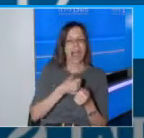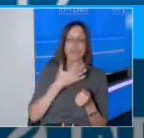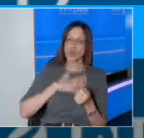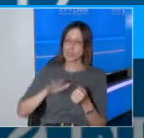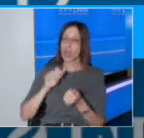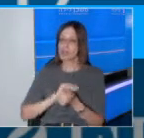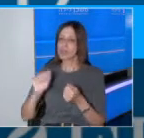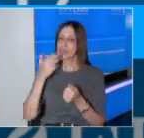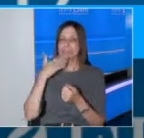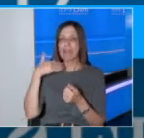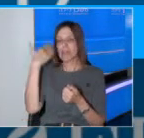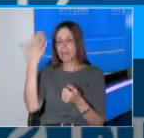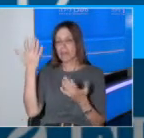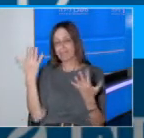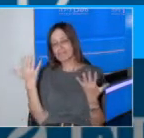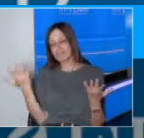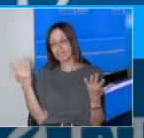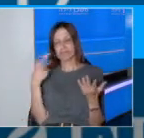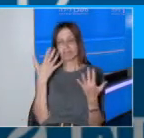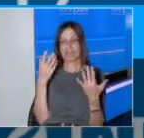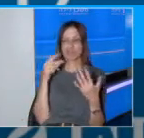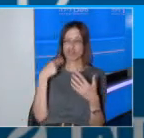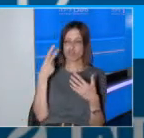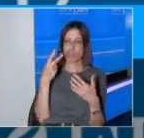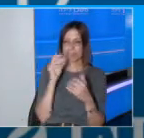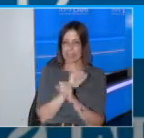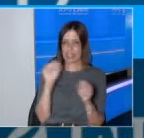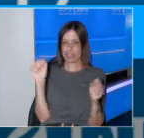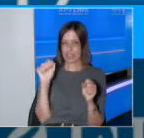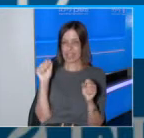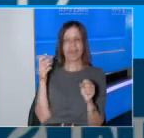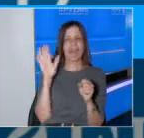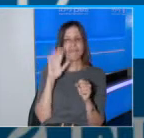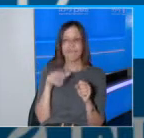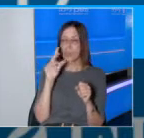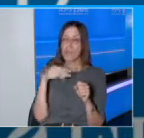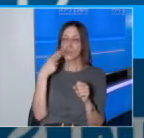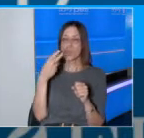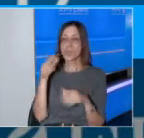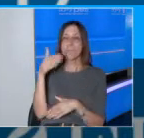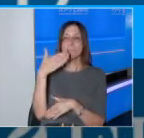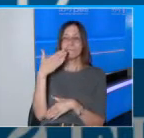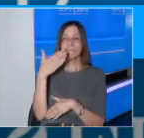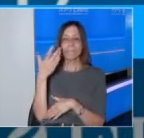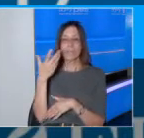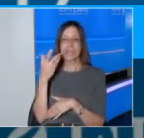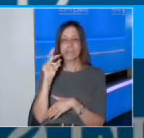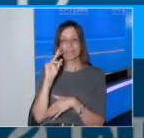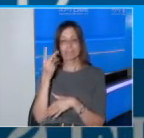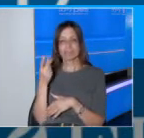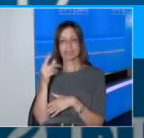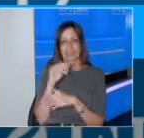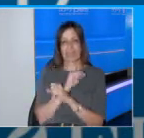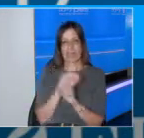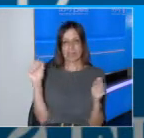ישראל אי פעם, שם, כשיהיה להם נשק גרעיני, אפילו אם הם יהיו מדינת סף גרעינית, שזה כבר שמעתי